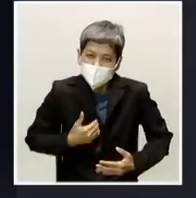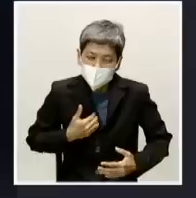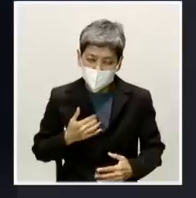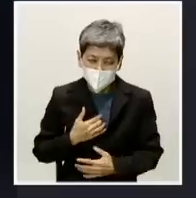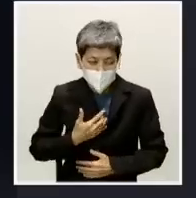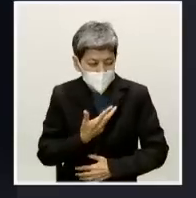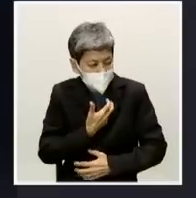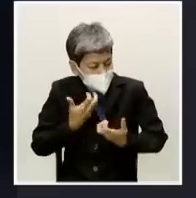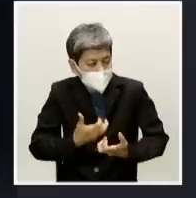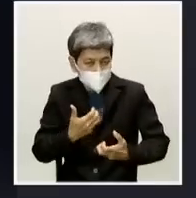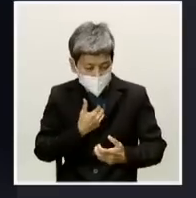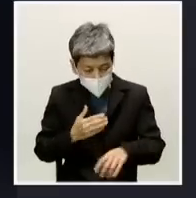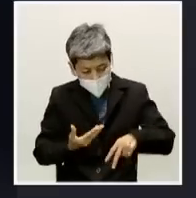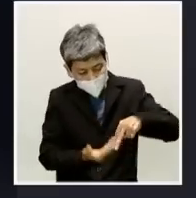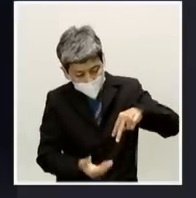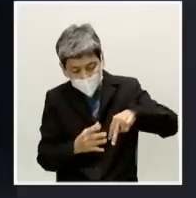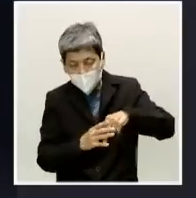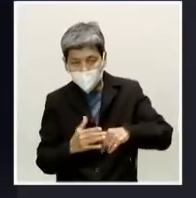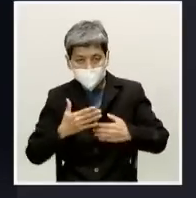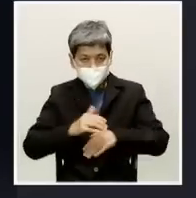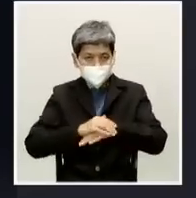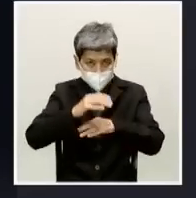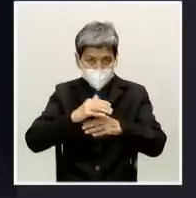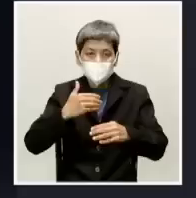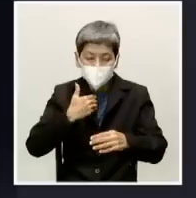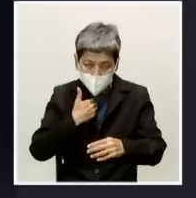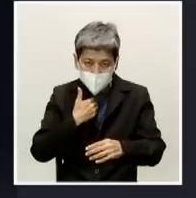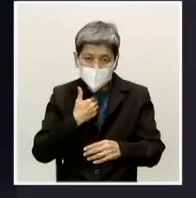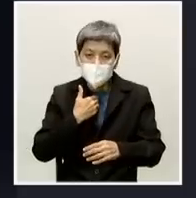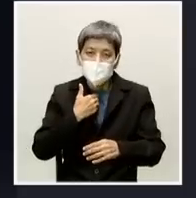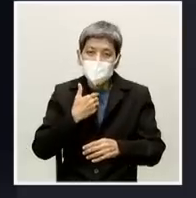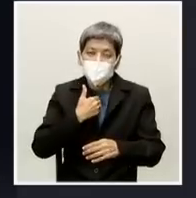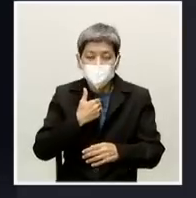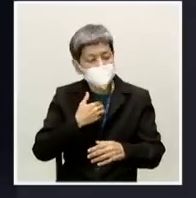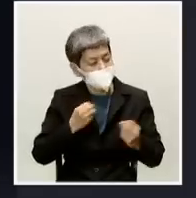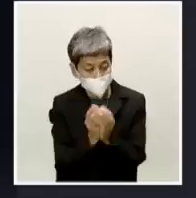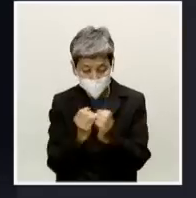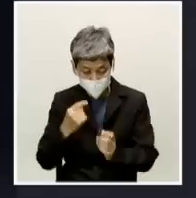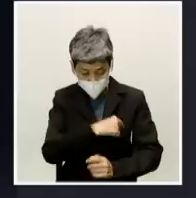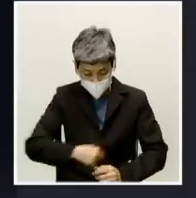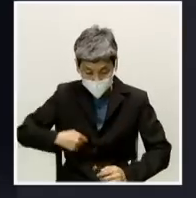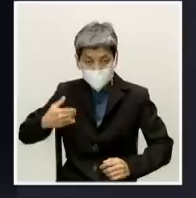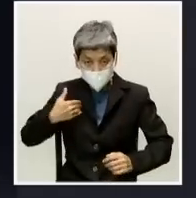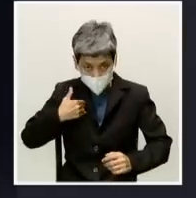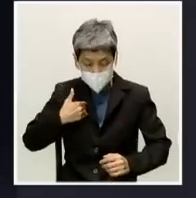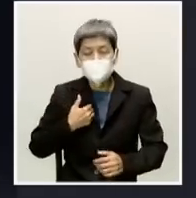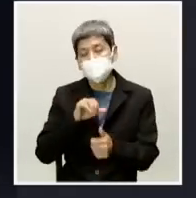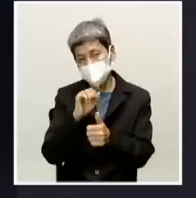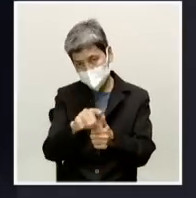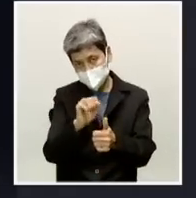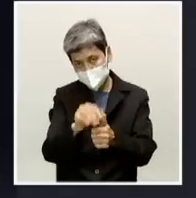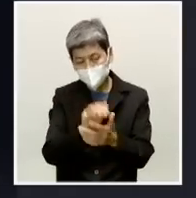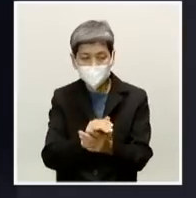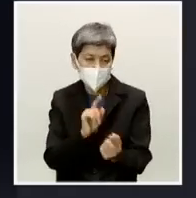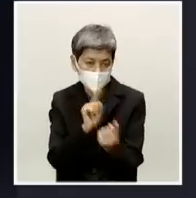ลังรุนแรงขาบวมแดงหรือว่า มีอาการไม่พึงประสงค์แบบนี้เกิดขึ้นนะครับก็แนะนำให้เ